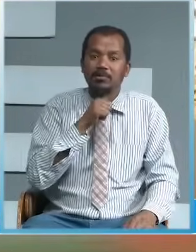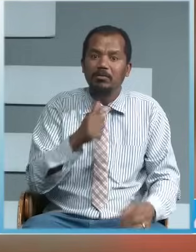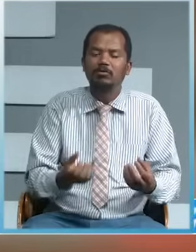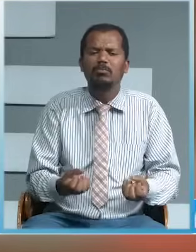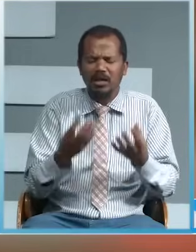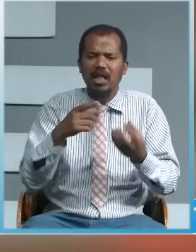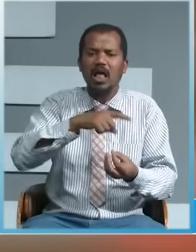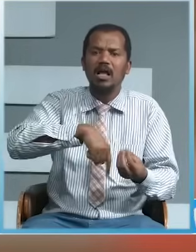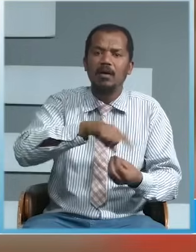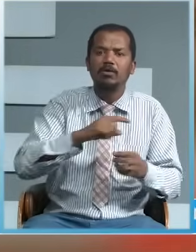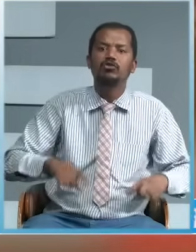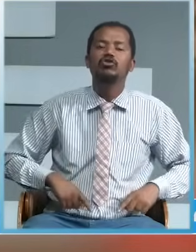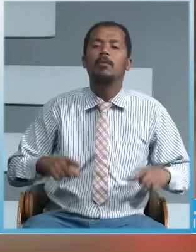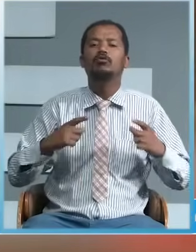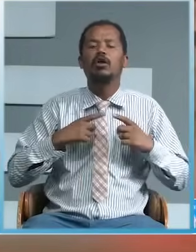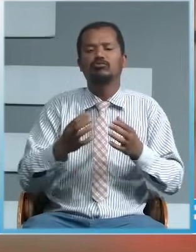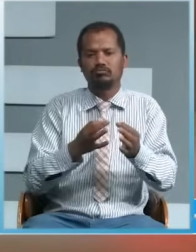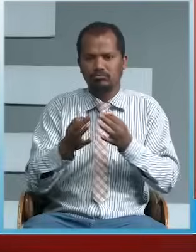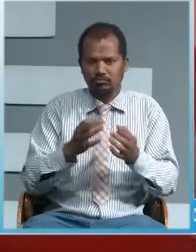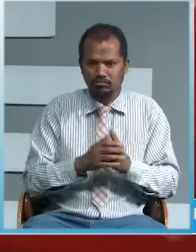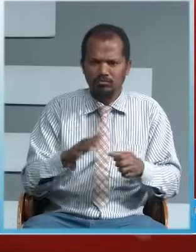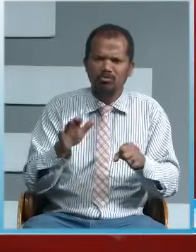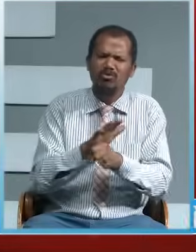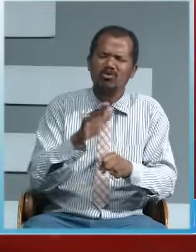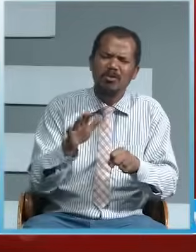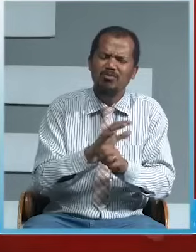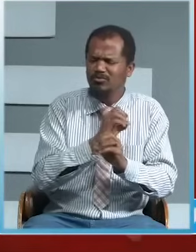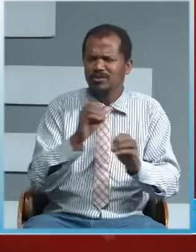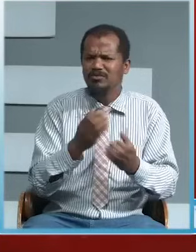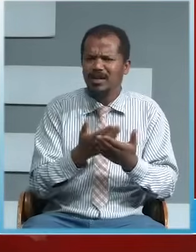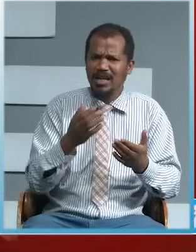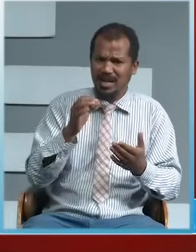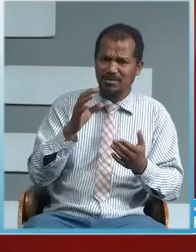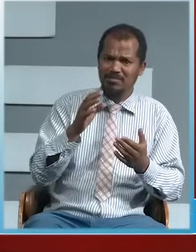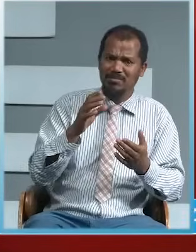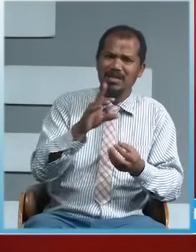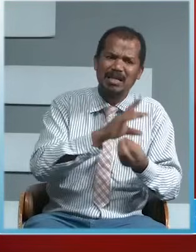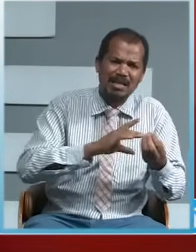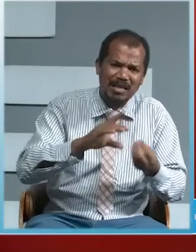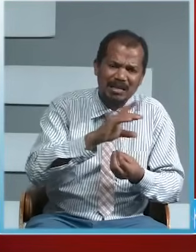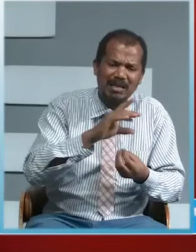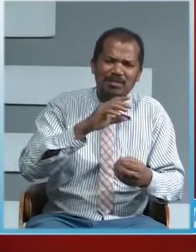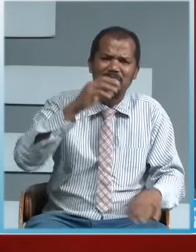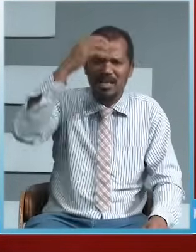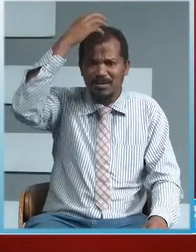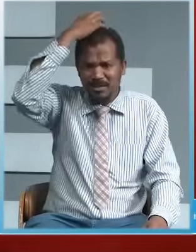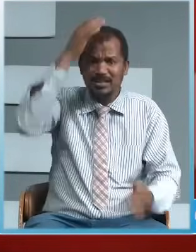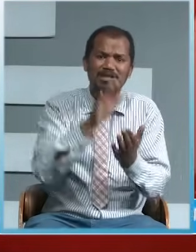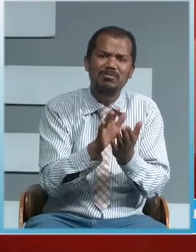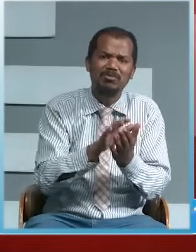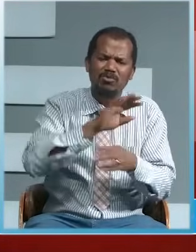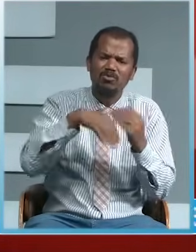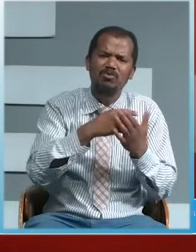ያልተጀመረባቸው በርካታ አካባቢዎች ስለመኖራቸው ይገልጻሉ። ሙሉ በሙሉ ምንም ነገር የለም። ይሰጣሉ። አሁን የግልም የመንግስትም ትምህርት ቤት